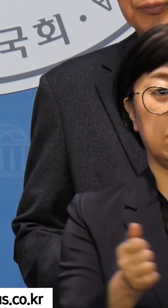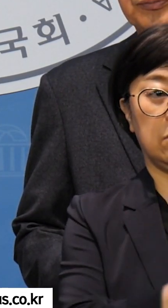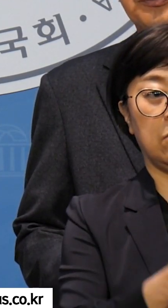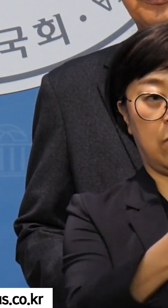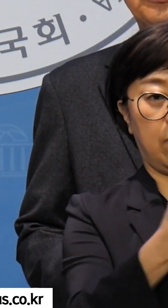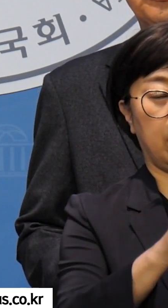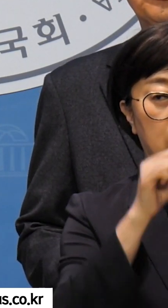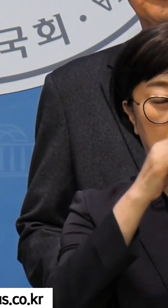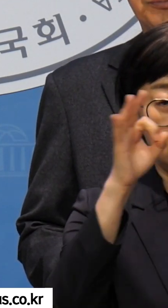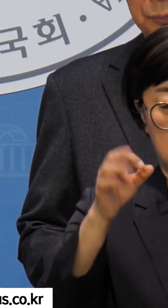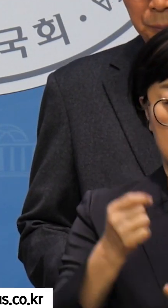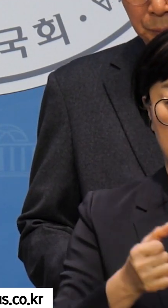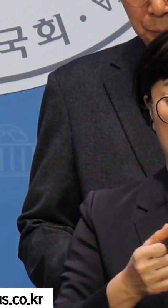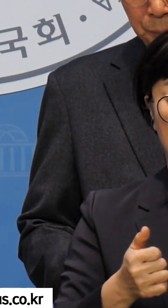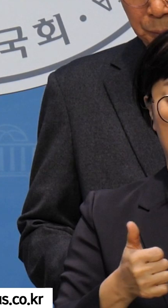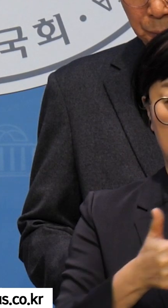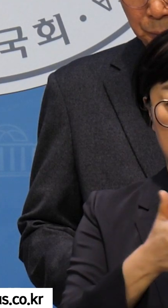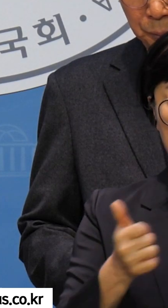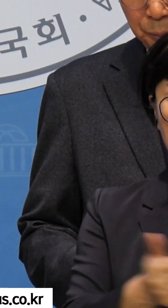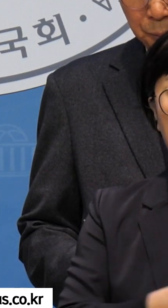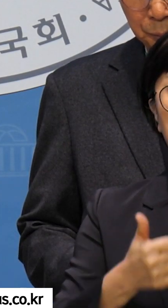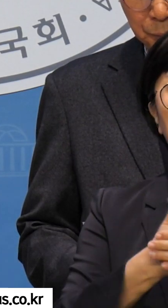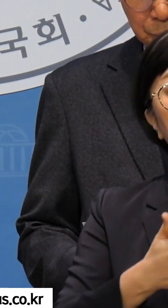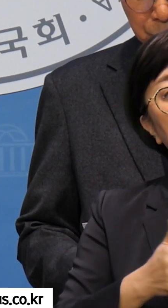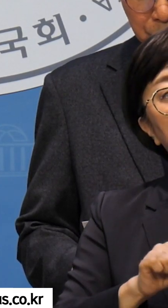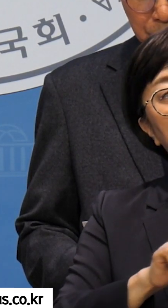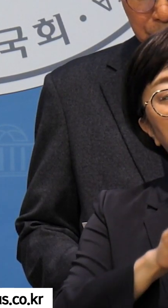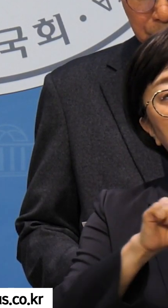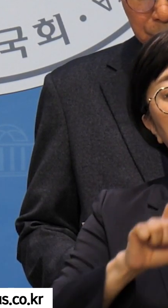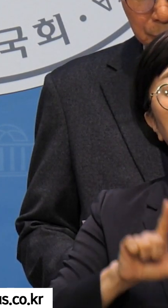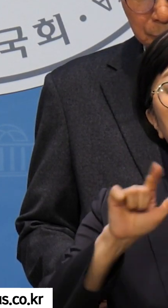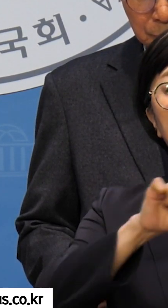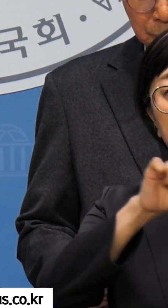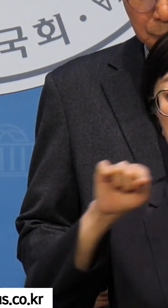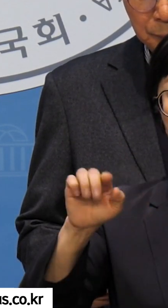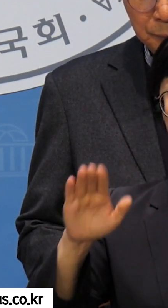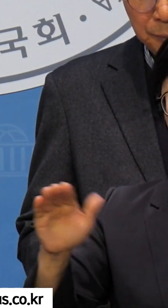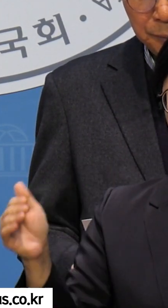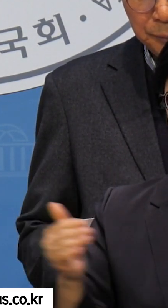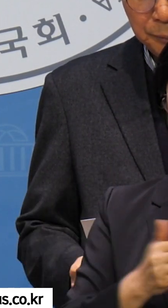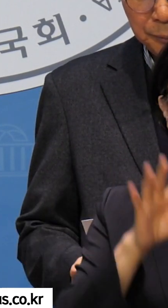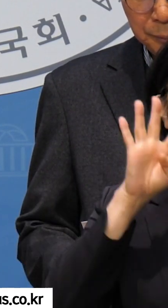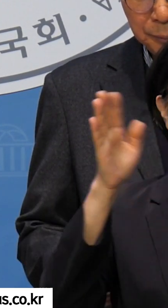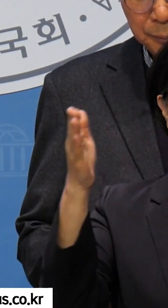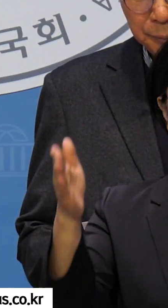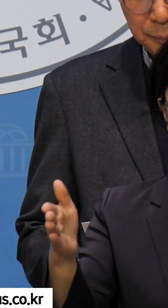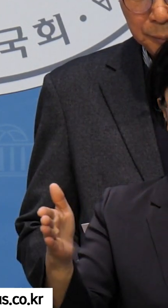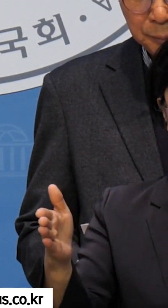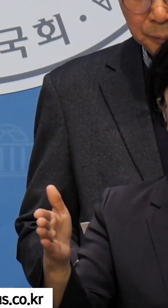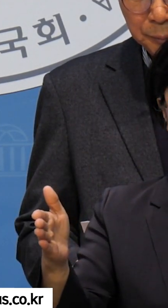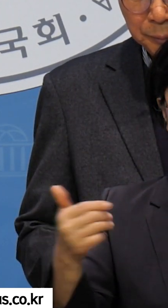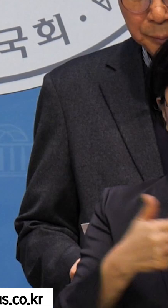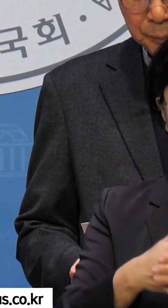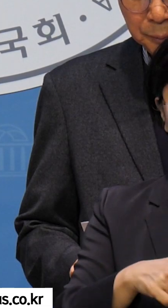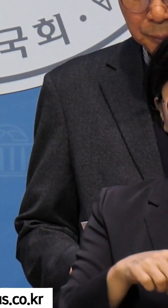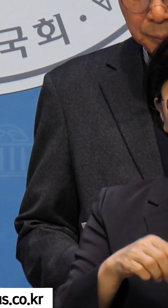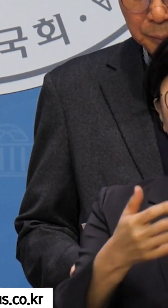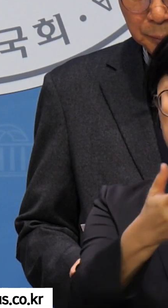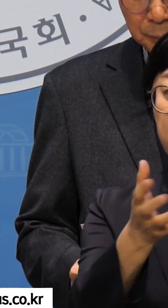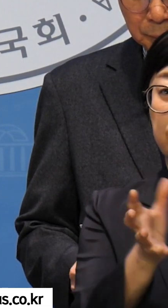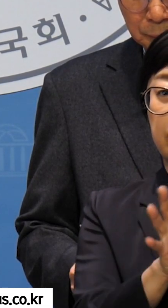과학기술정보방송통신위원회 예산소위원회는 지난 9일부터 오늘까지 약 나흘 동안